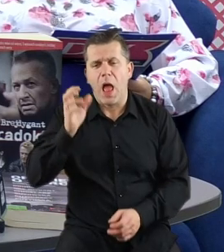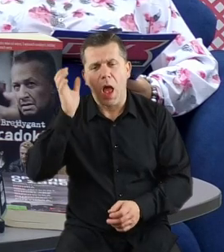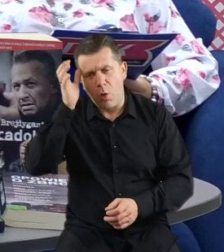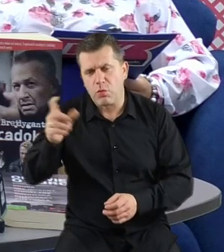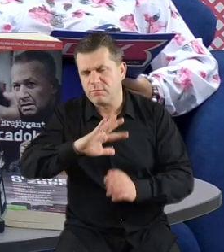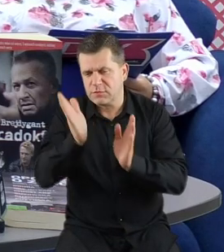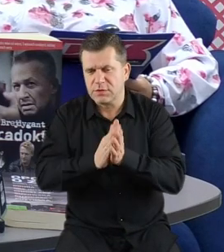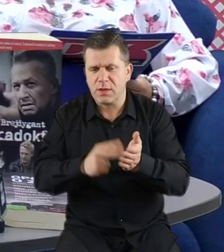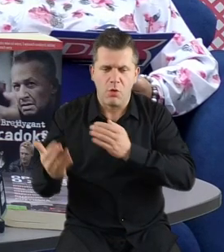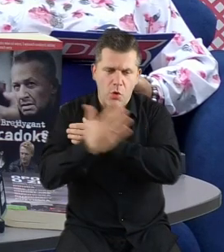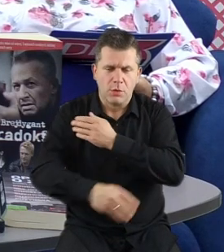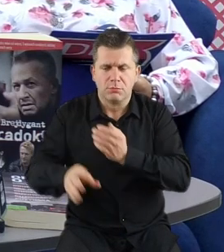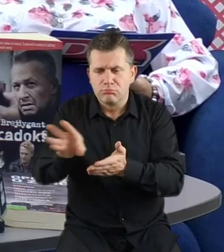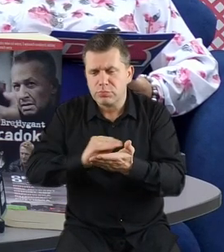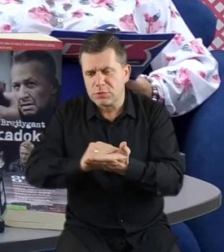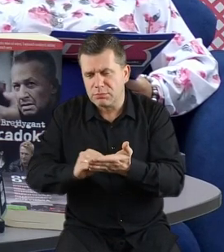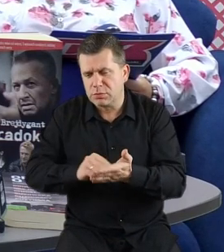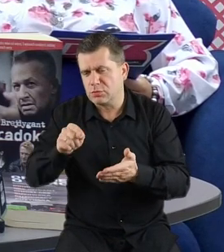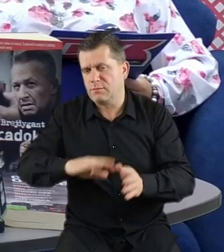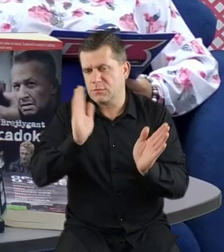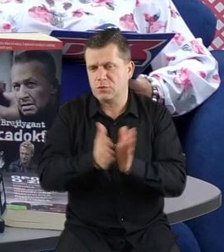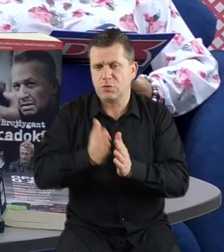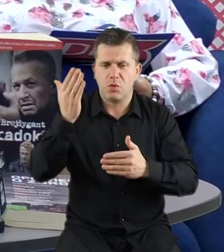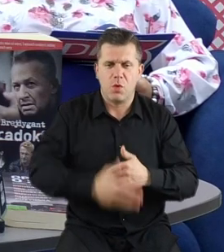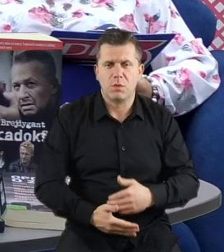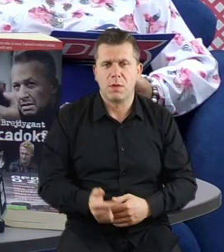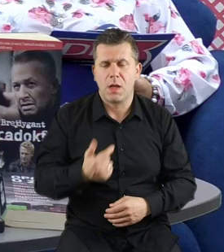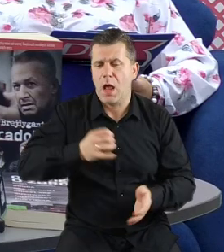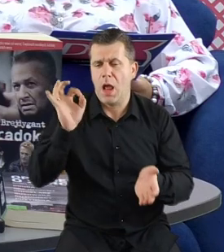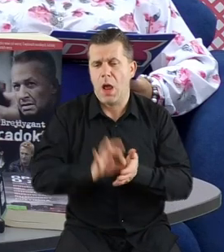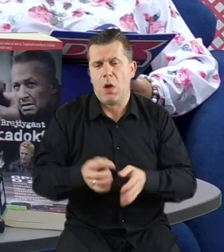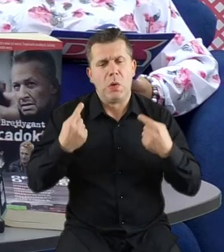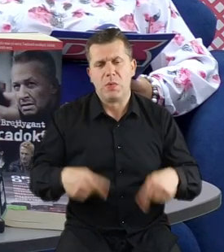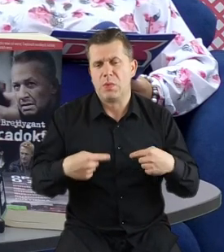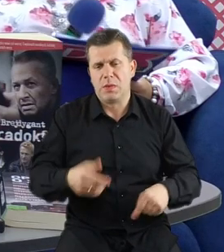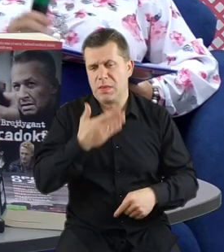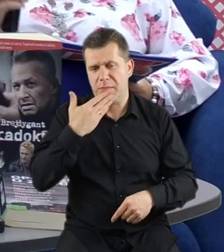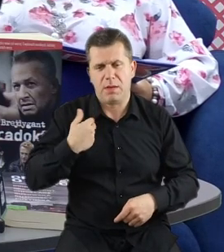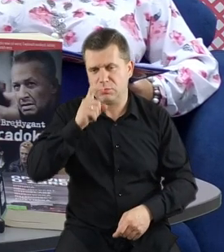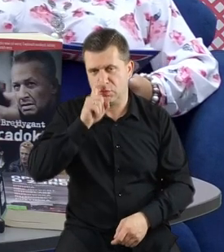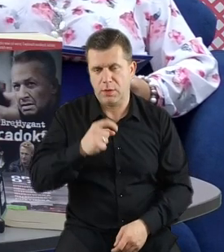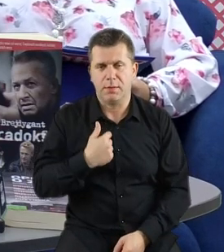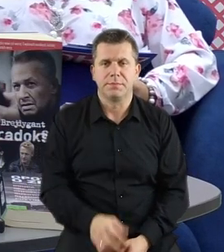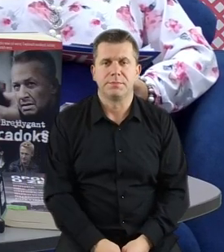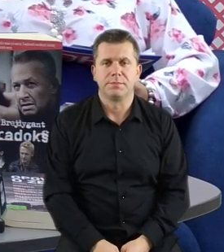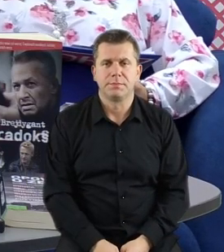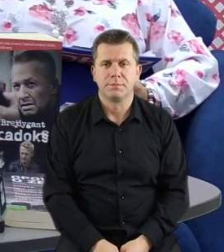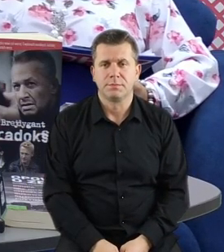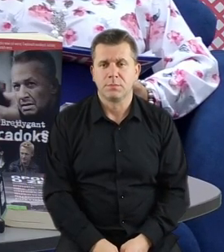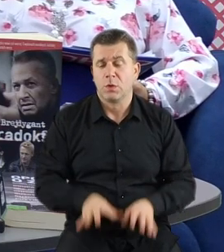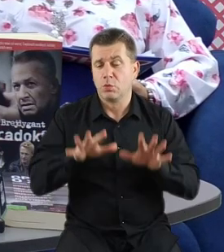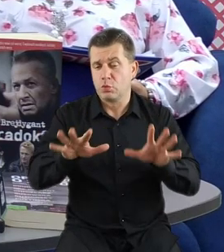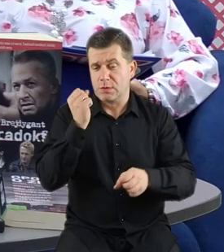wszystko to przepisuje i na tym to się kończy. Chociaż ja nie miałem akurat tak aż źle. No i tyle